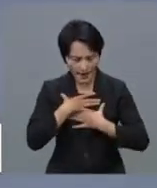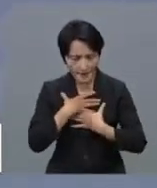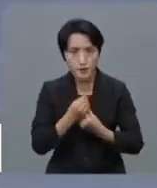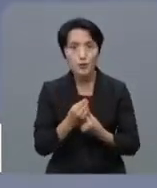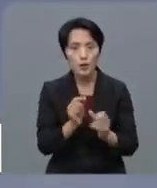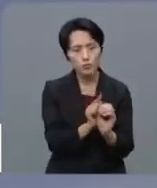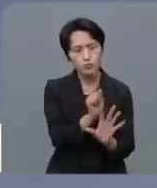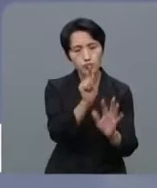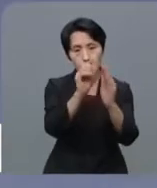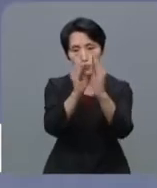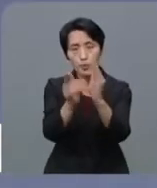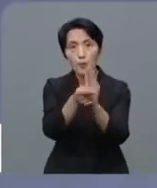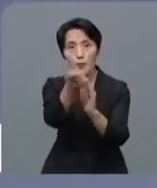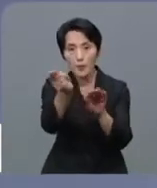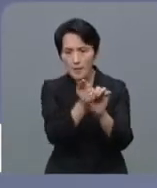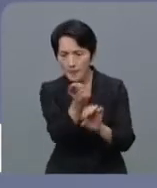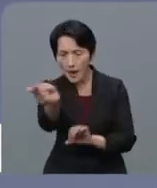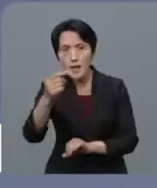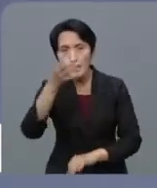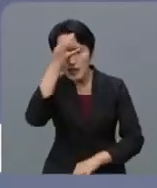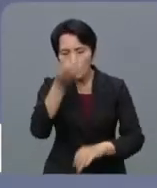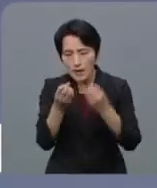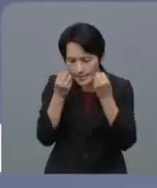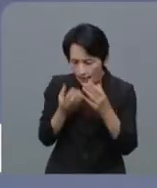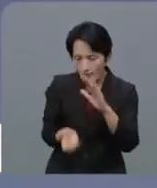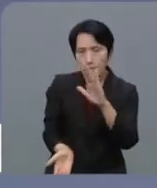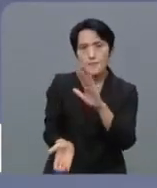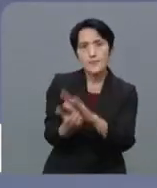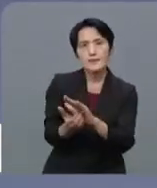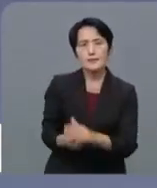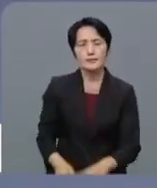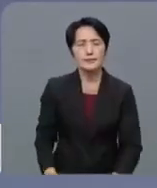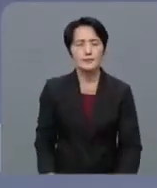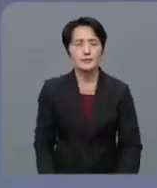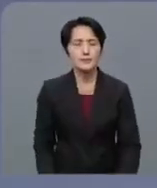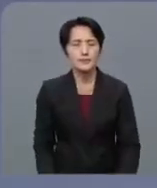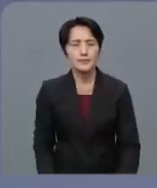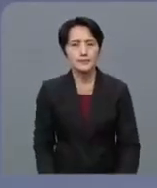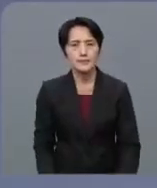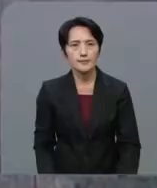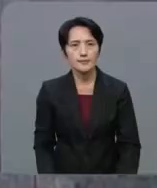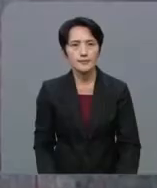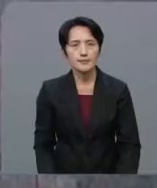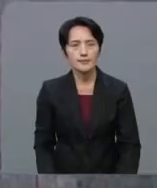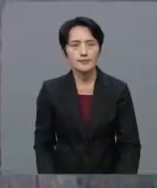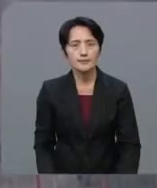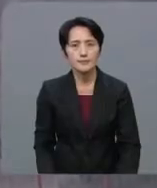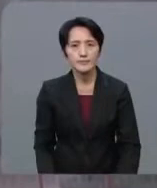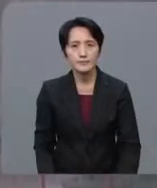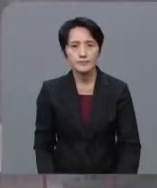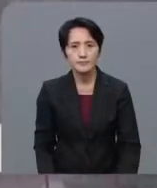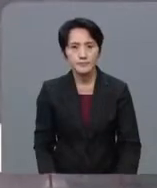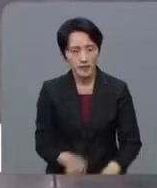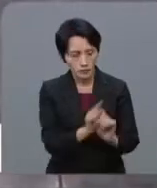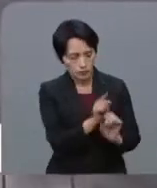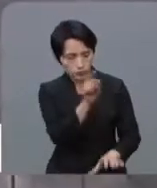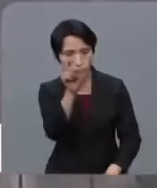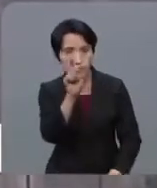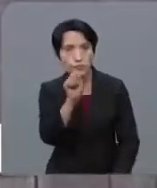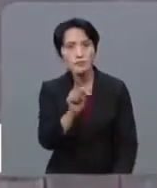пока чунчон член президиума побит беру от трудовой партии кореи который отметил стратегическое значение